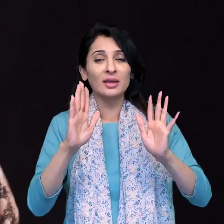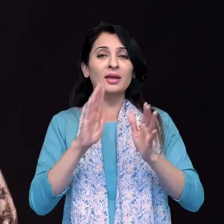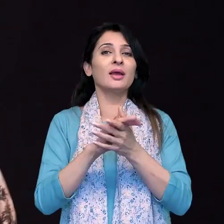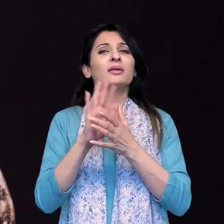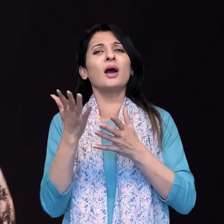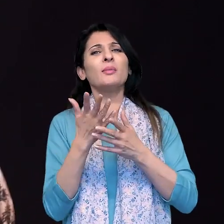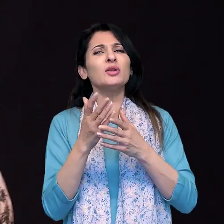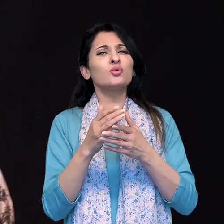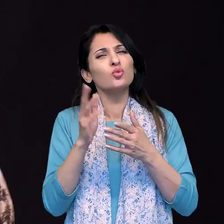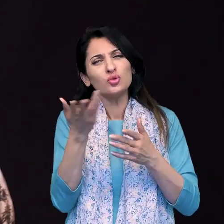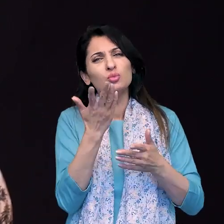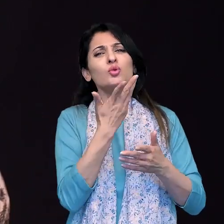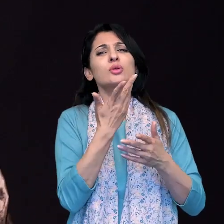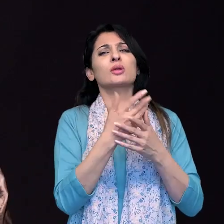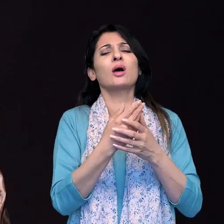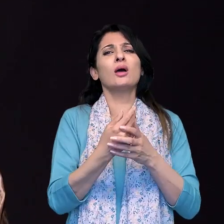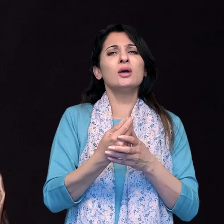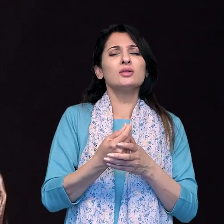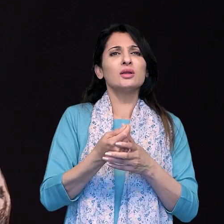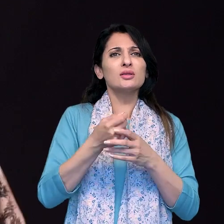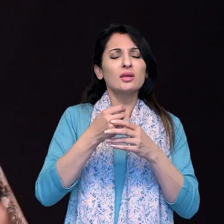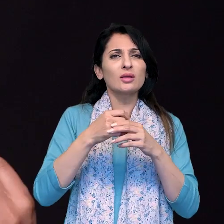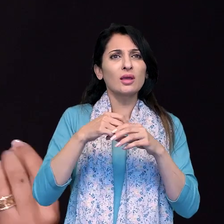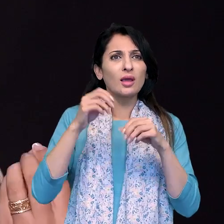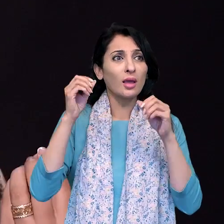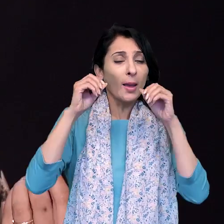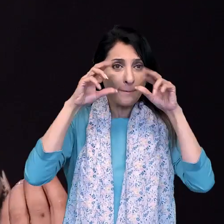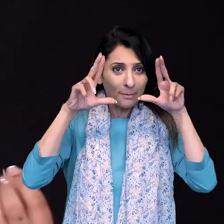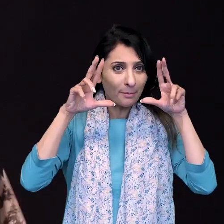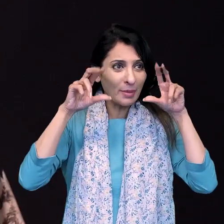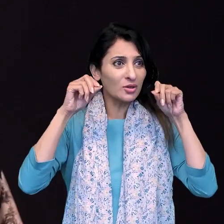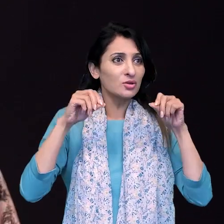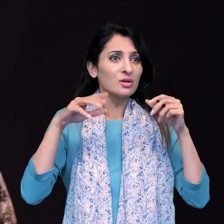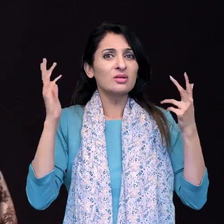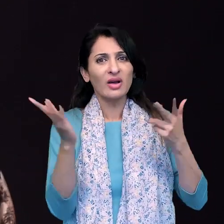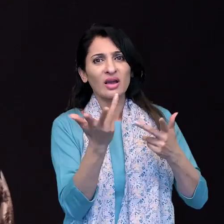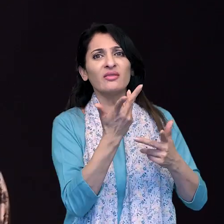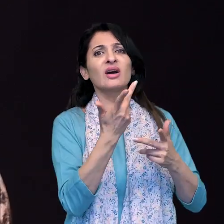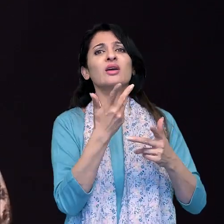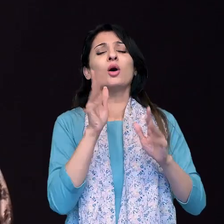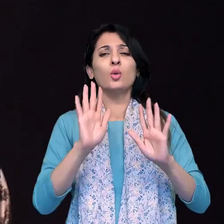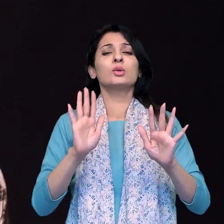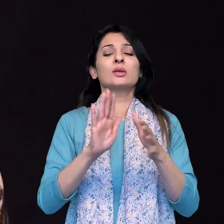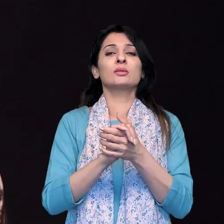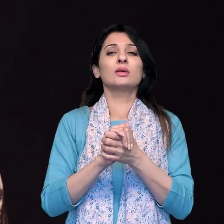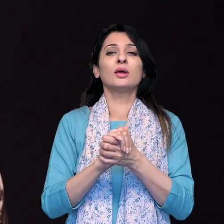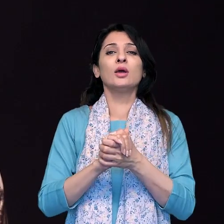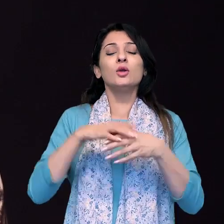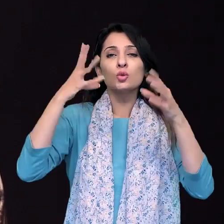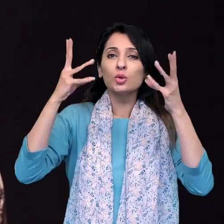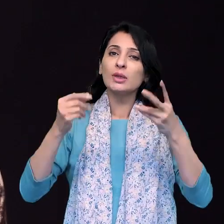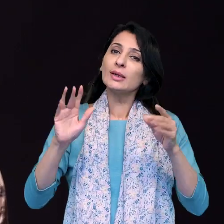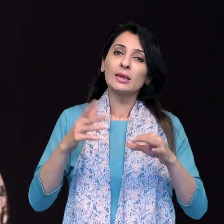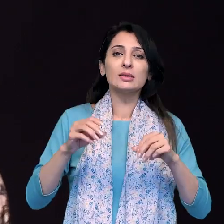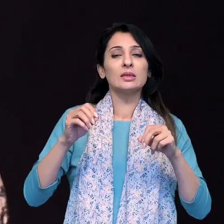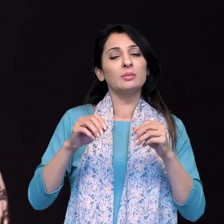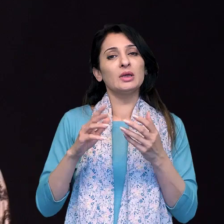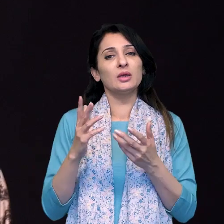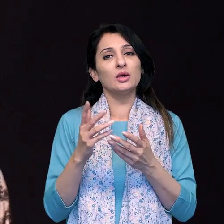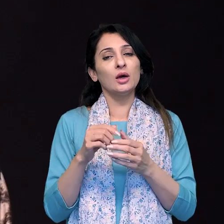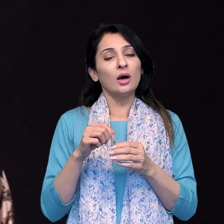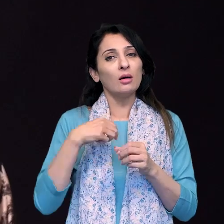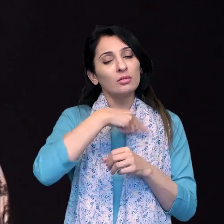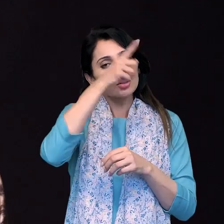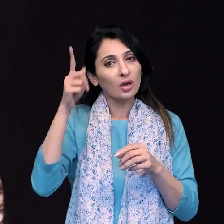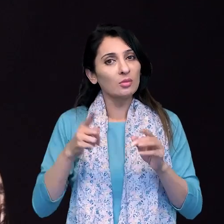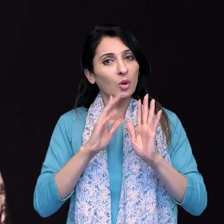डज नॉट हैव टू बी नंबर्स बाय द वे, इट कैन बी इमेजेस, इट कैन बी फ्रेजेस, डेटा कैन बी इन एनी फॉर्म. इफ़ यू इन्जॉय